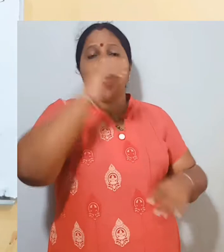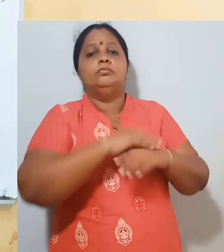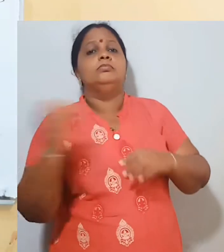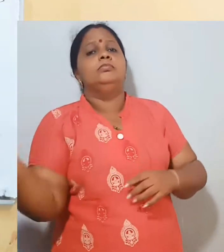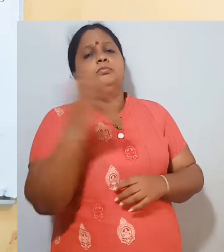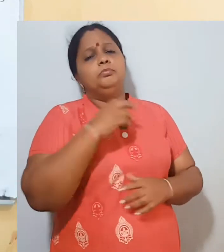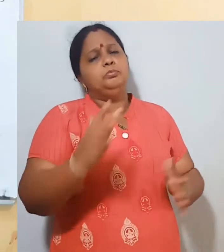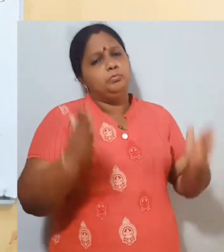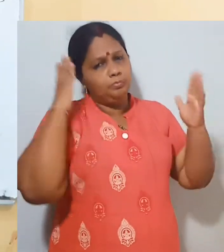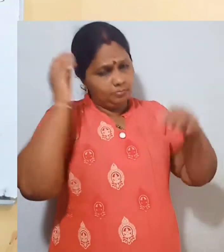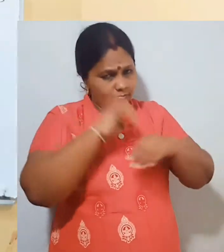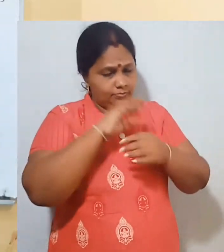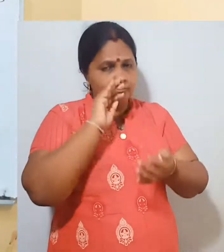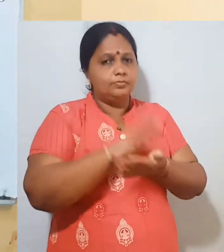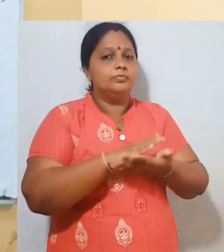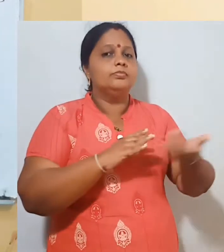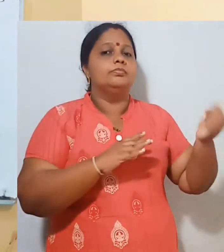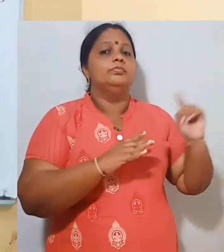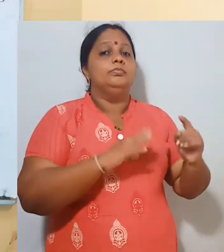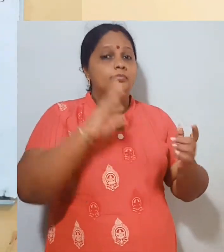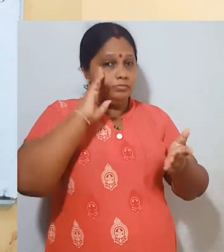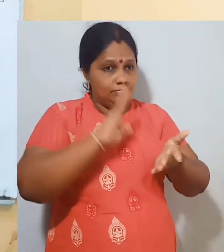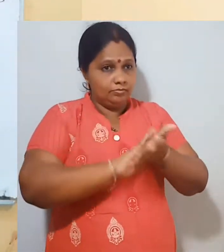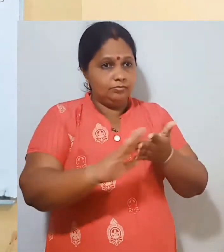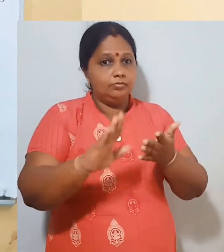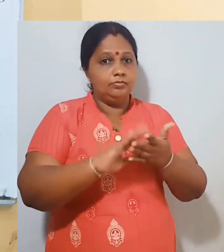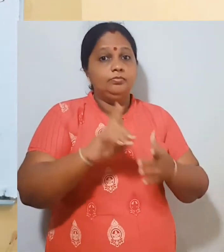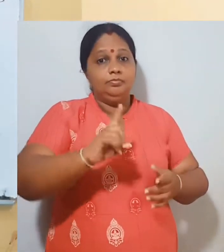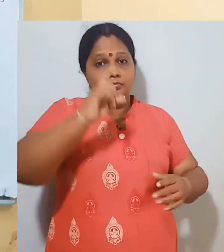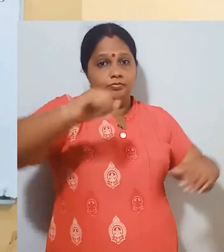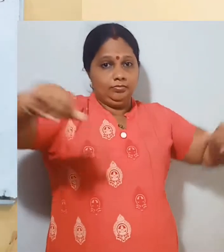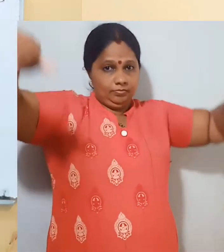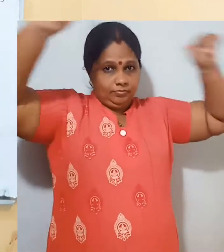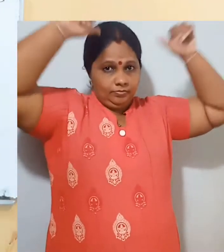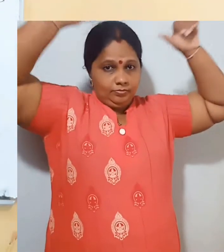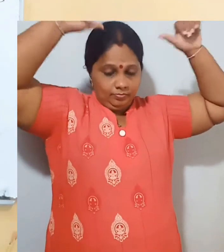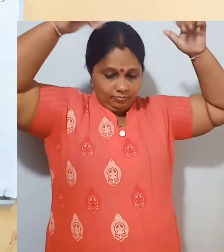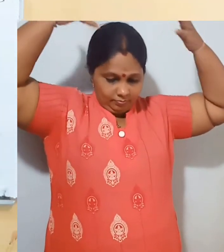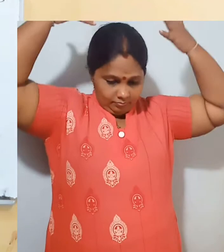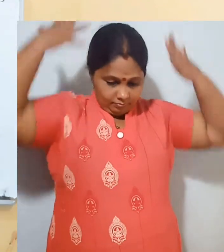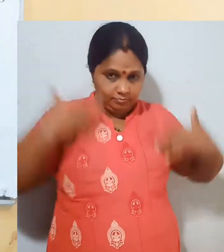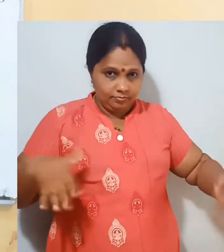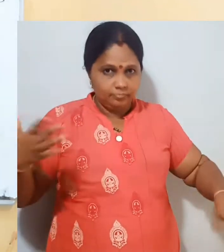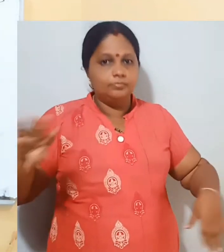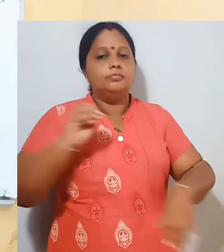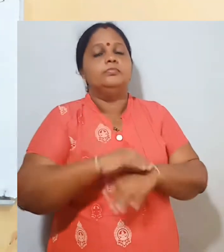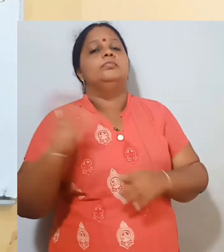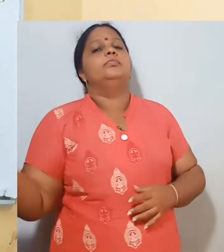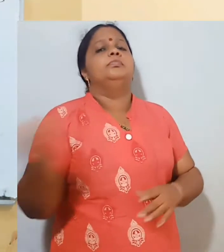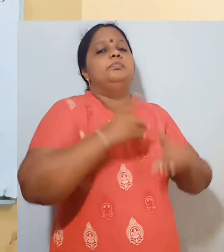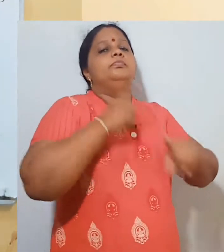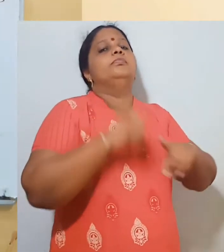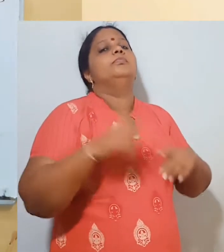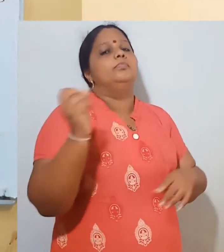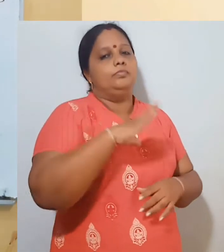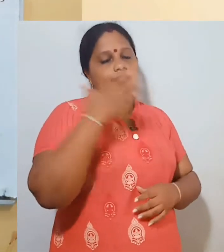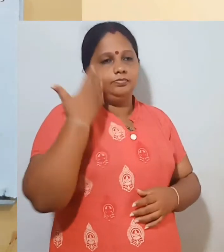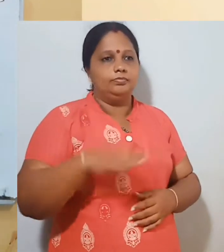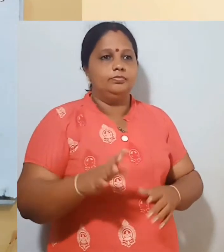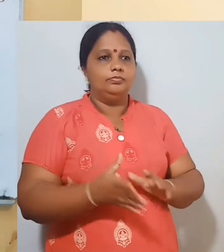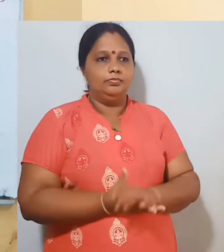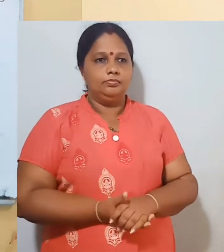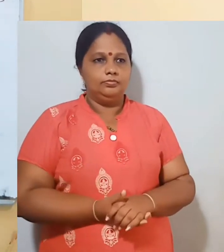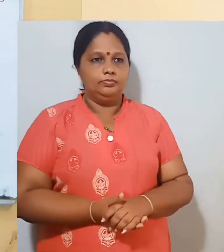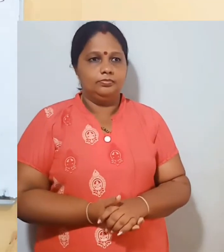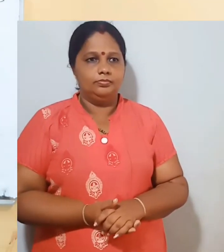அப்படியான ஆட்களுக்கு வந்து செய்யற முதலுதவி நல்லா ஆக்களை முழுக வாத்து போட்டு தான் திரும்ப ஹாஸ்பிட்டலுக்கு குயிக்கா வந்து சேர வேணும், ரைட்.